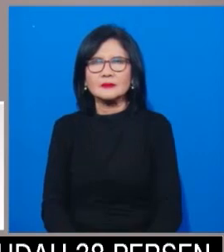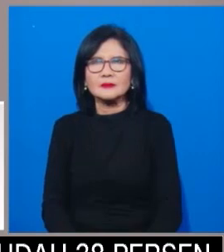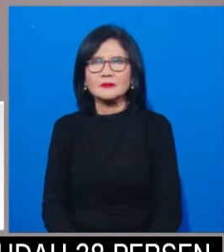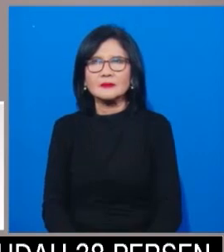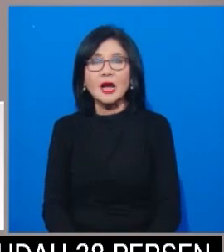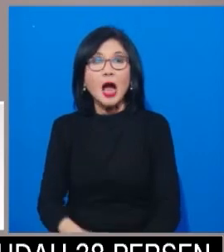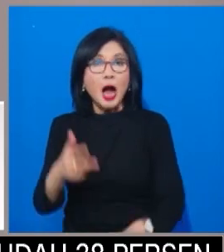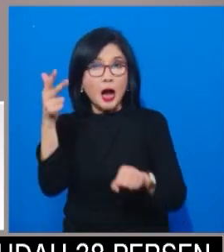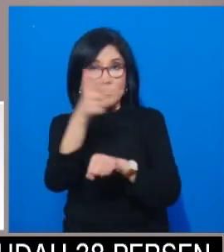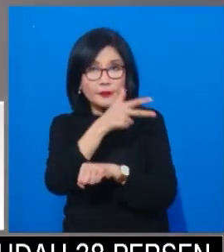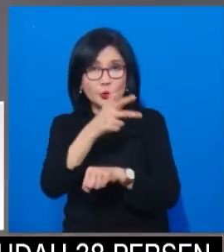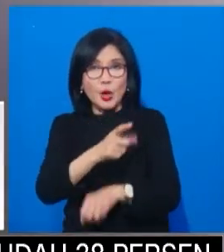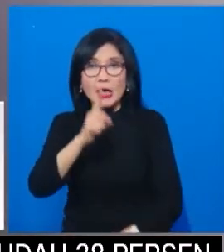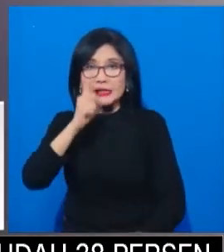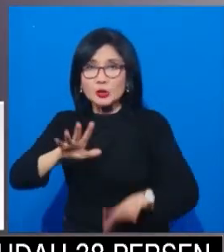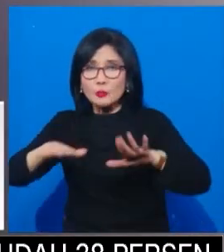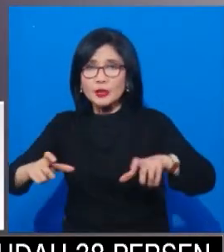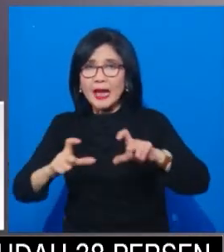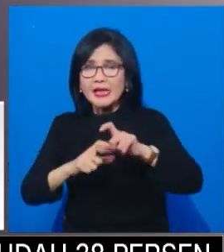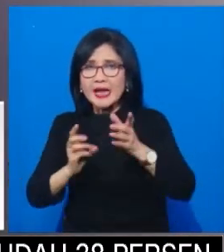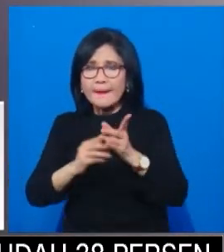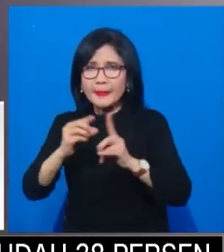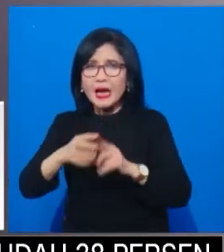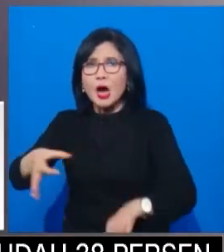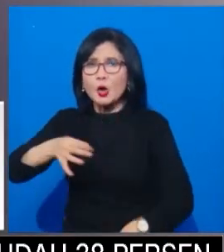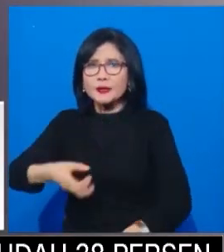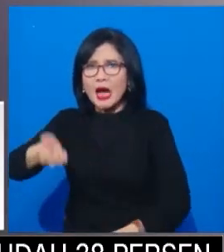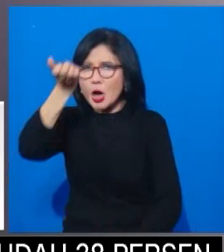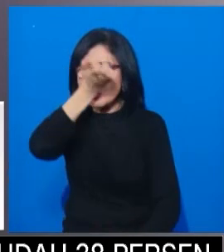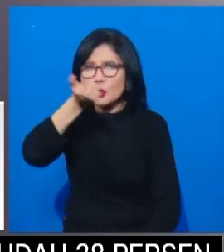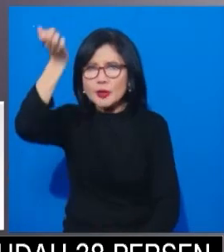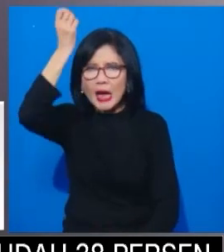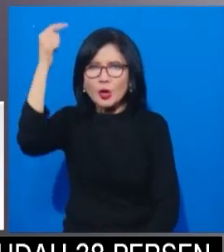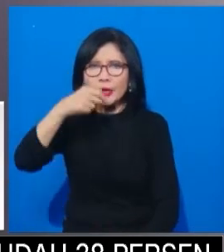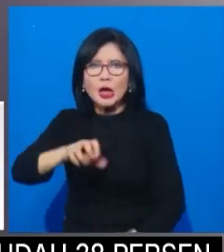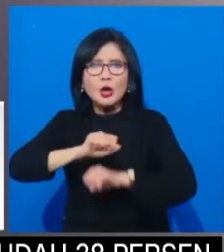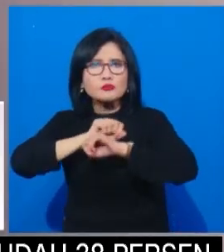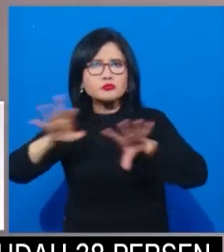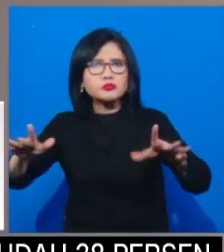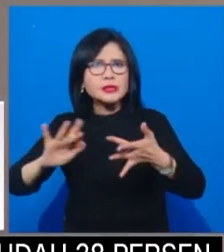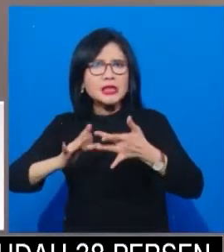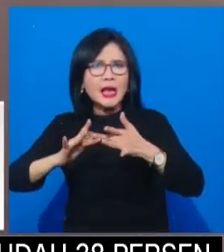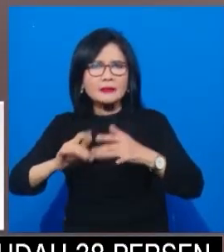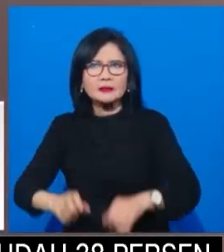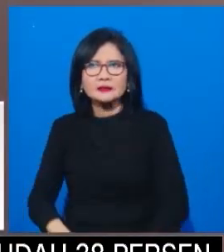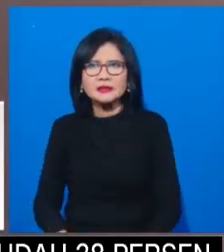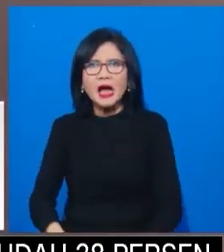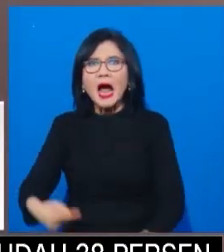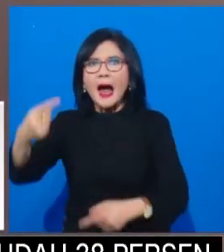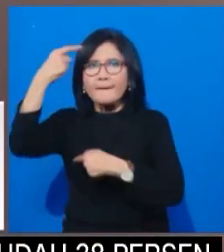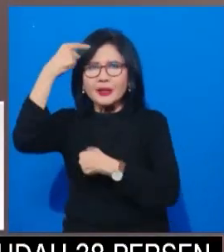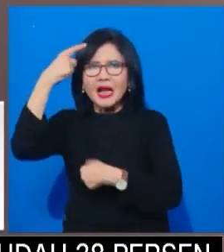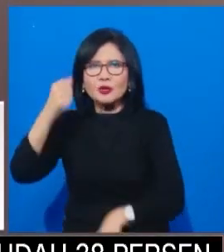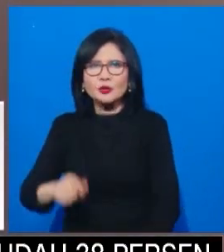Video penganiayaan terhadap seorang siswa SMP di kota Gorontalo, Provinsi Gorontalo ini menjadi viral di media sosial. Pelaku menganiaya korban